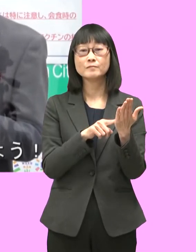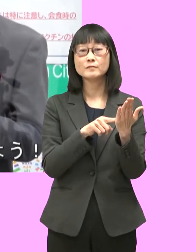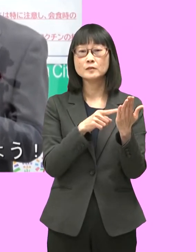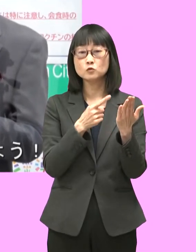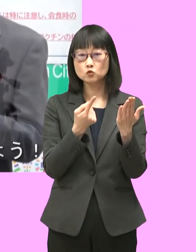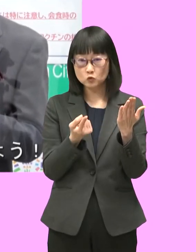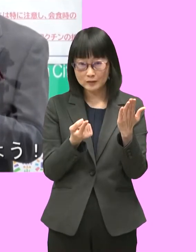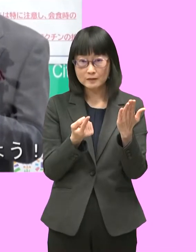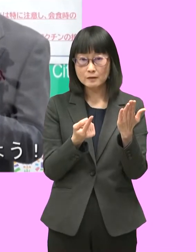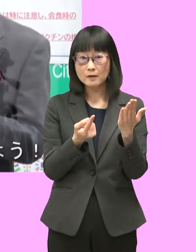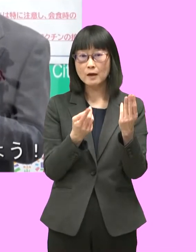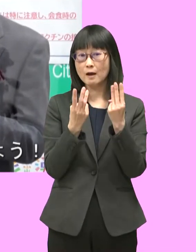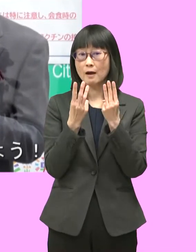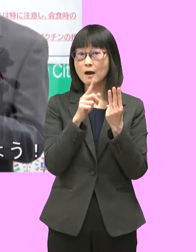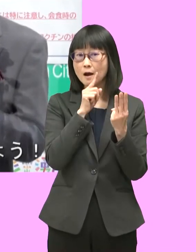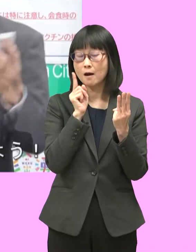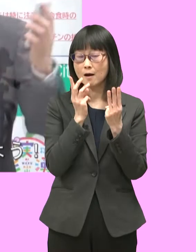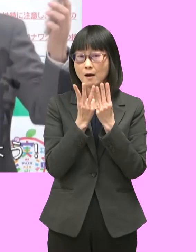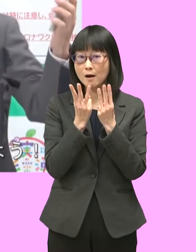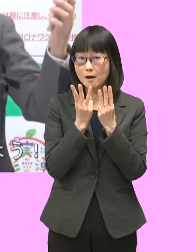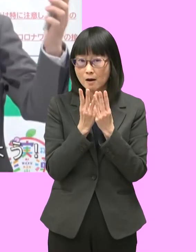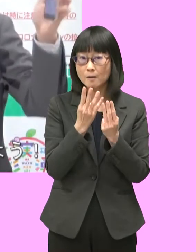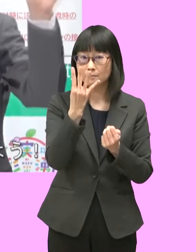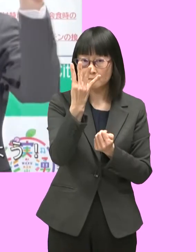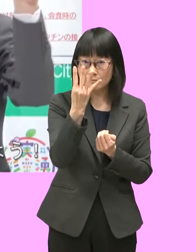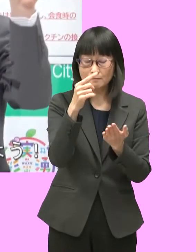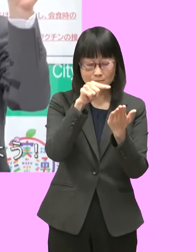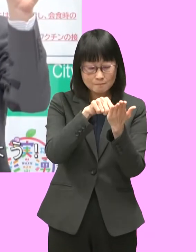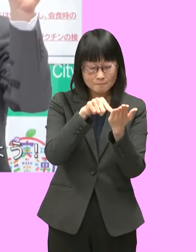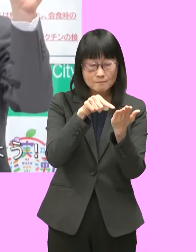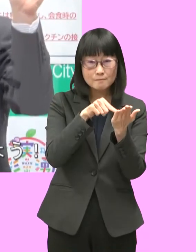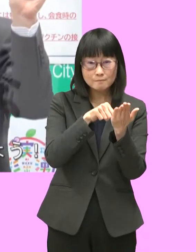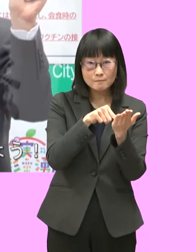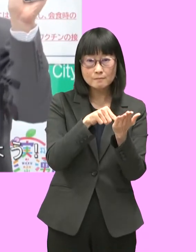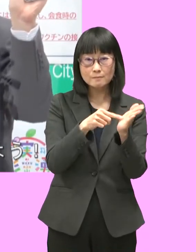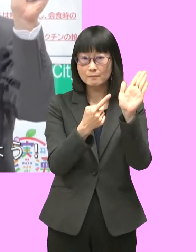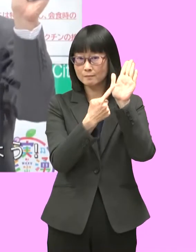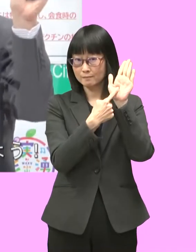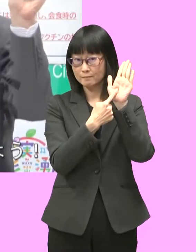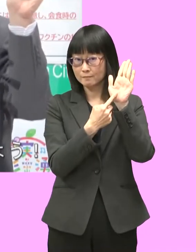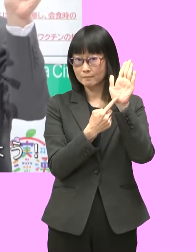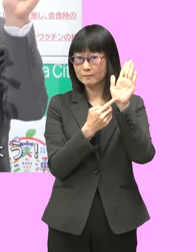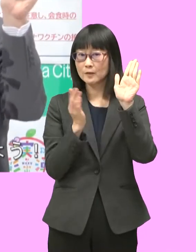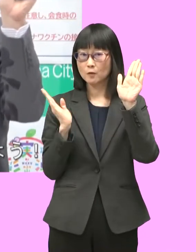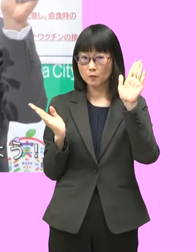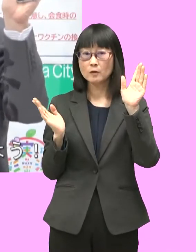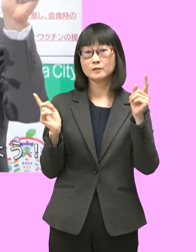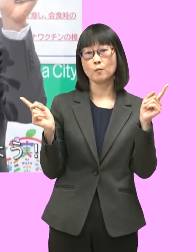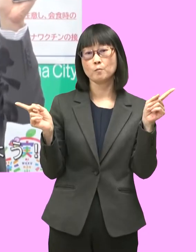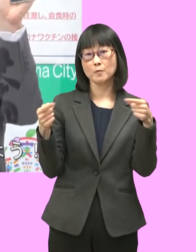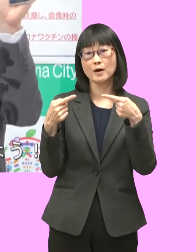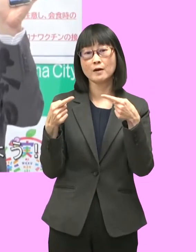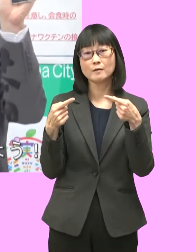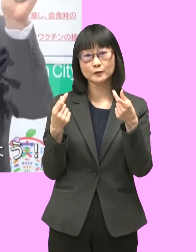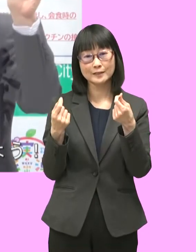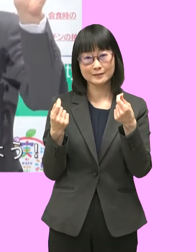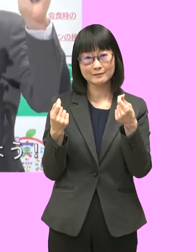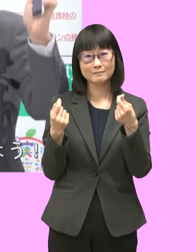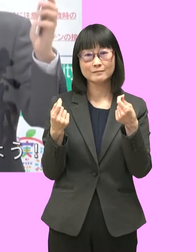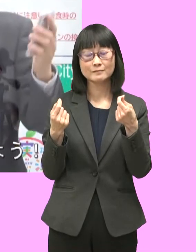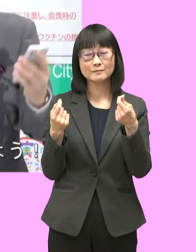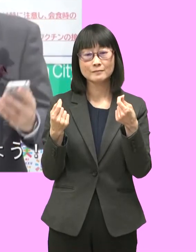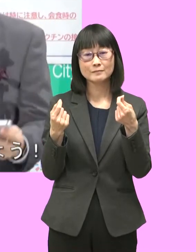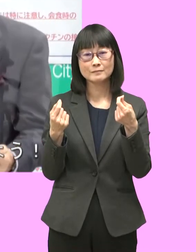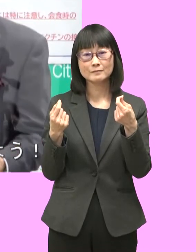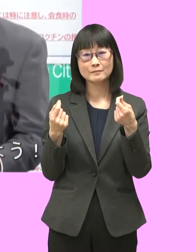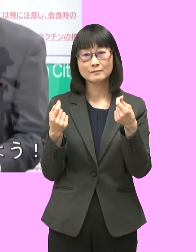今4桁入れまして押しました。そしたらもう この画面がもう出てきました。でこの画